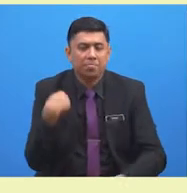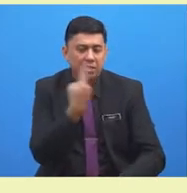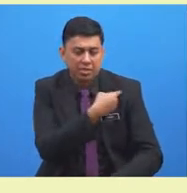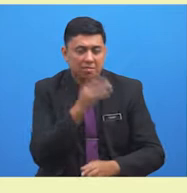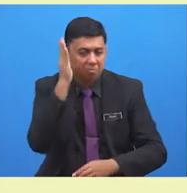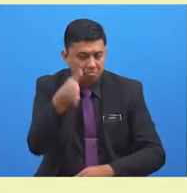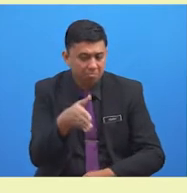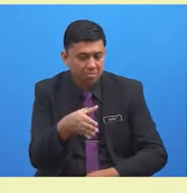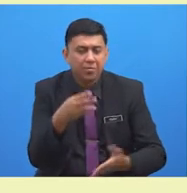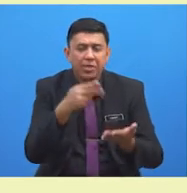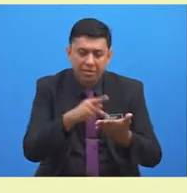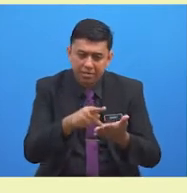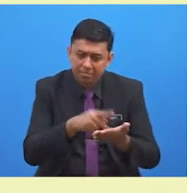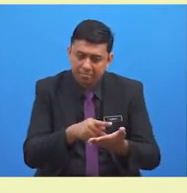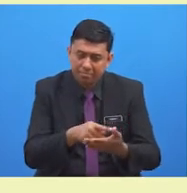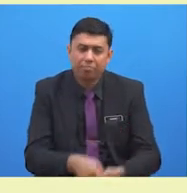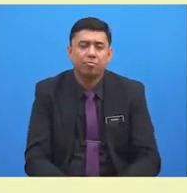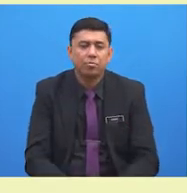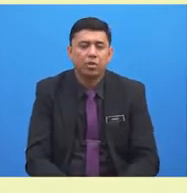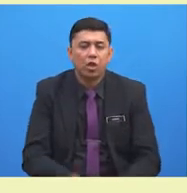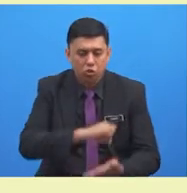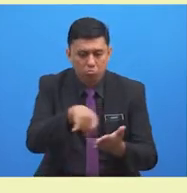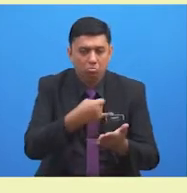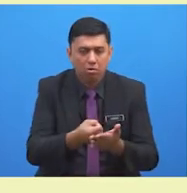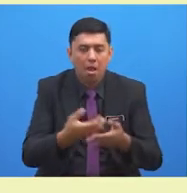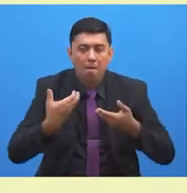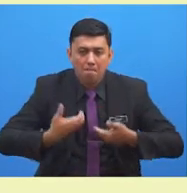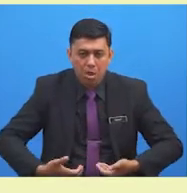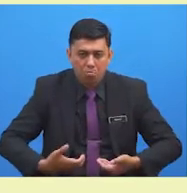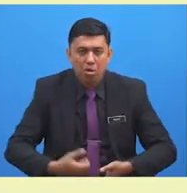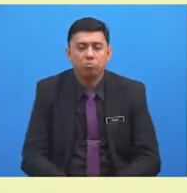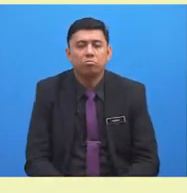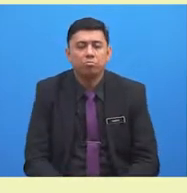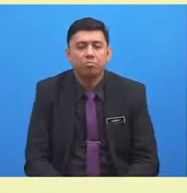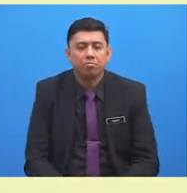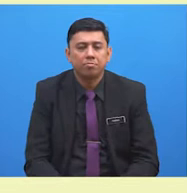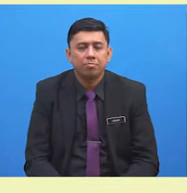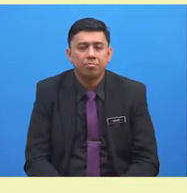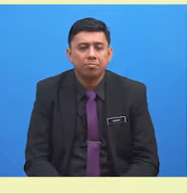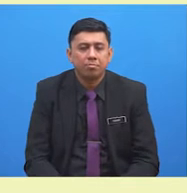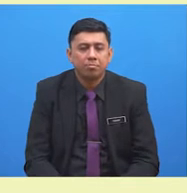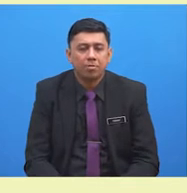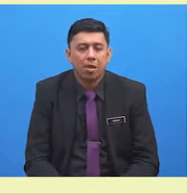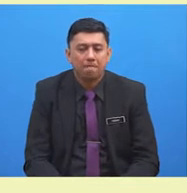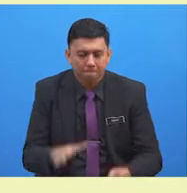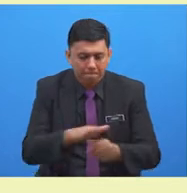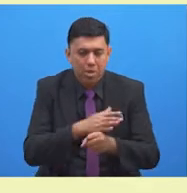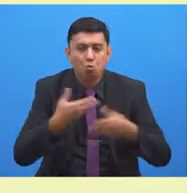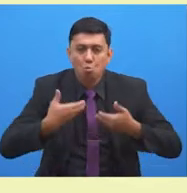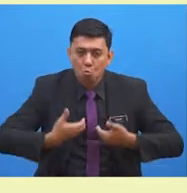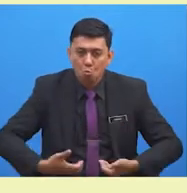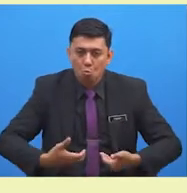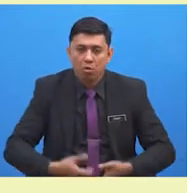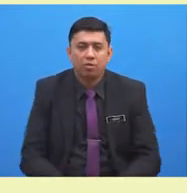Antaranya, kapasiti penuh paru-paru, total lung capacity ataupun TLC, ianya isi